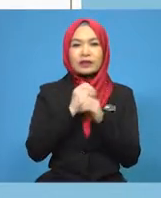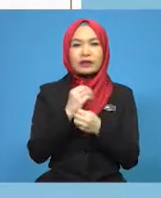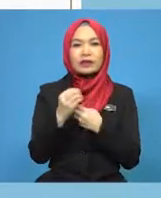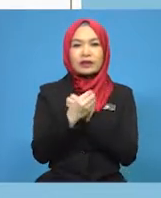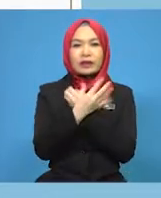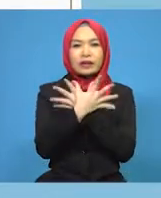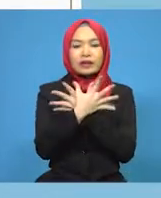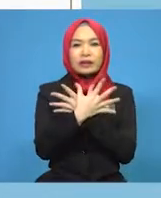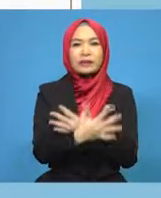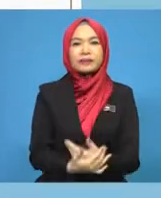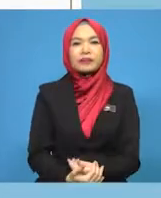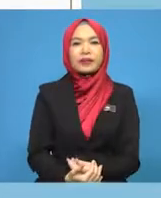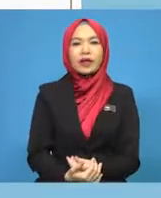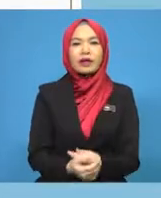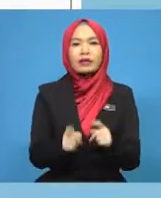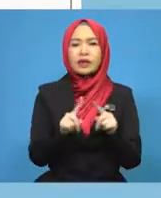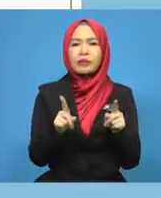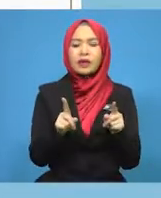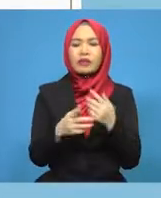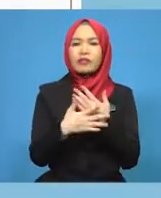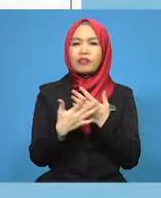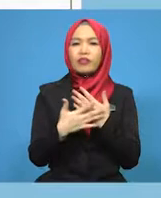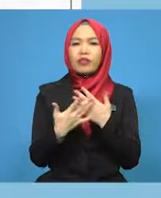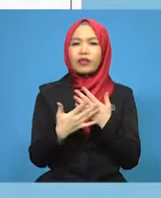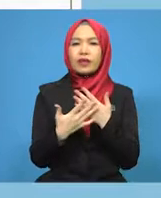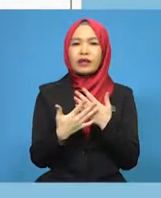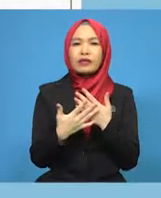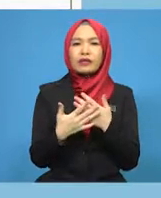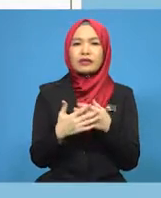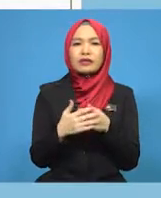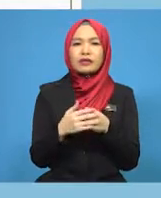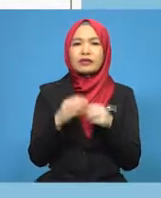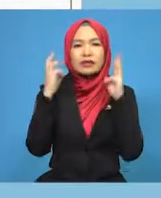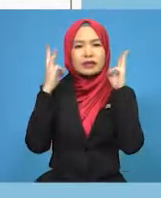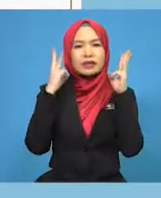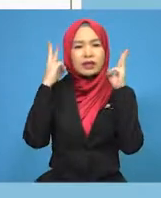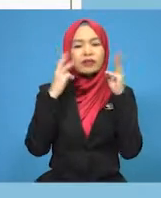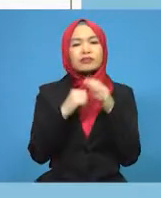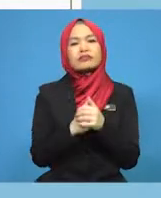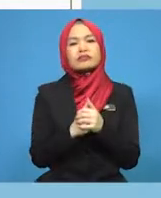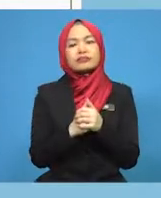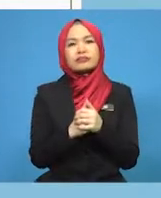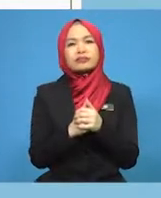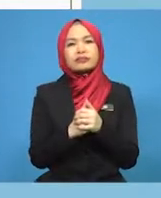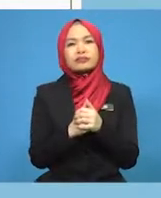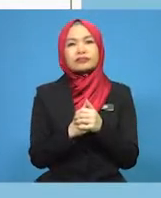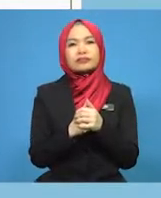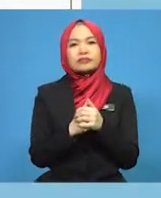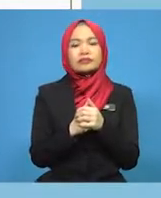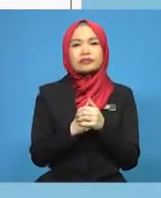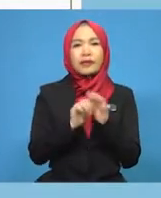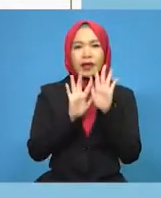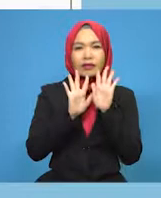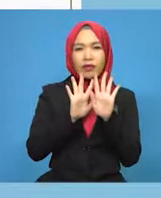orang yang mudah cemas, gelisah dan sering dikuasai ketakutan. Mereka terlebih dalam